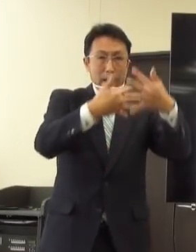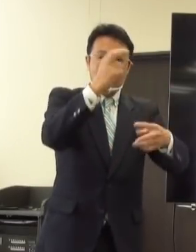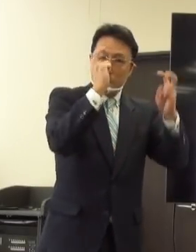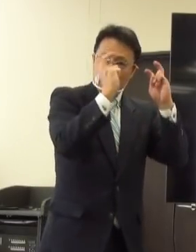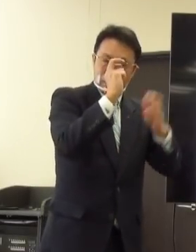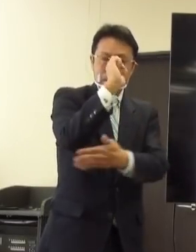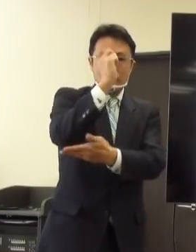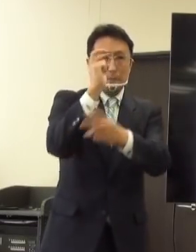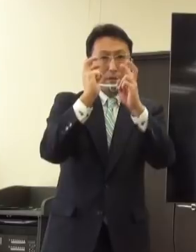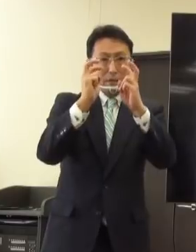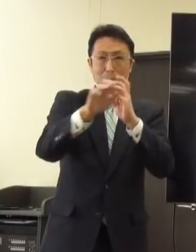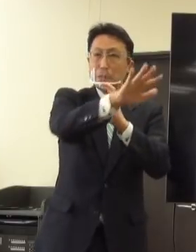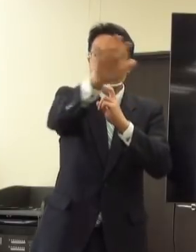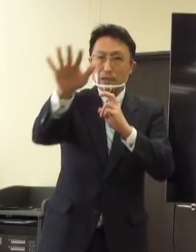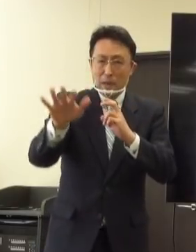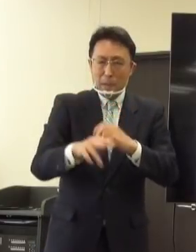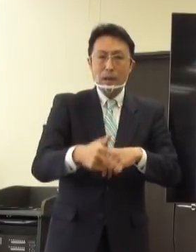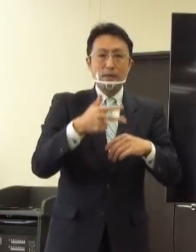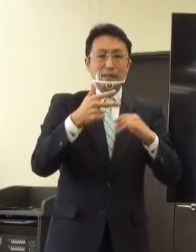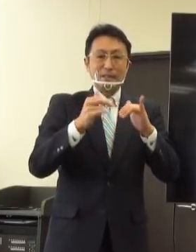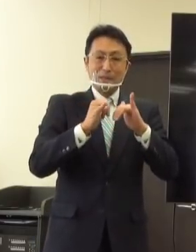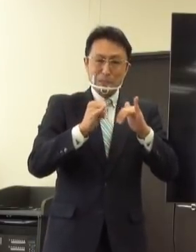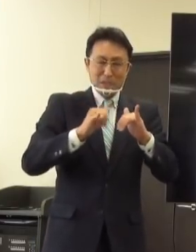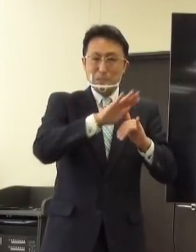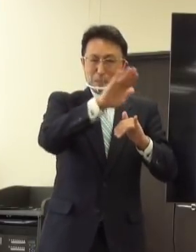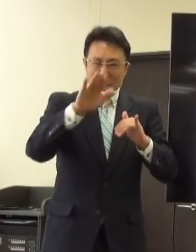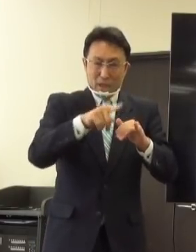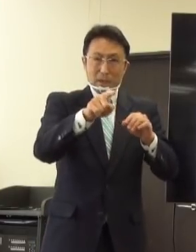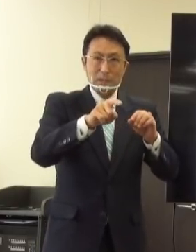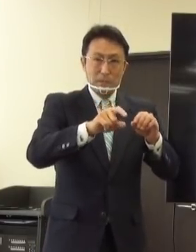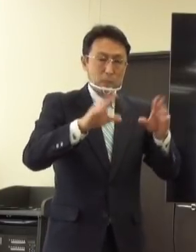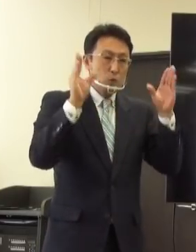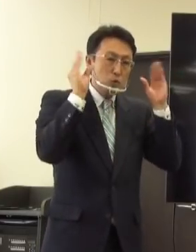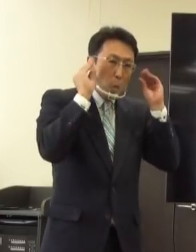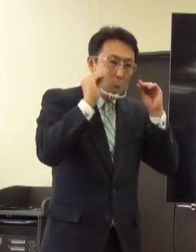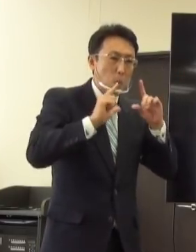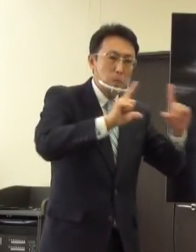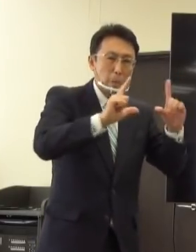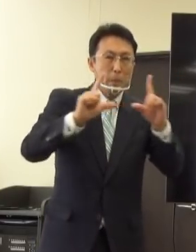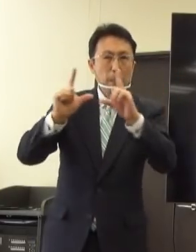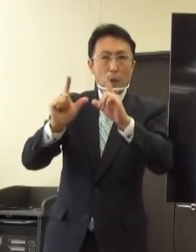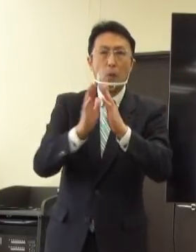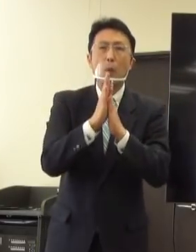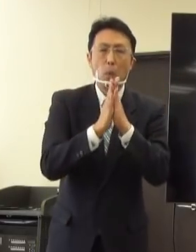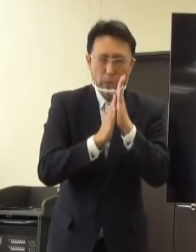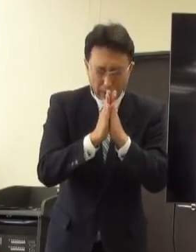市民の皆様にこういうことを発していただきたいと思います。以上です。